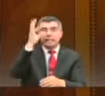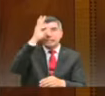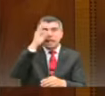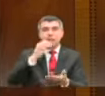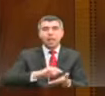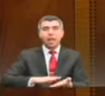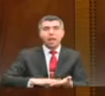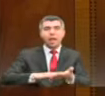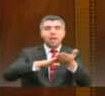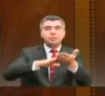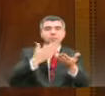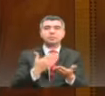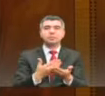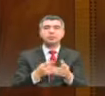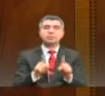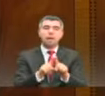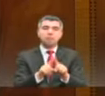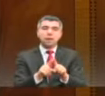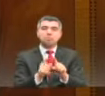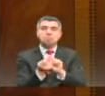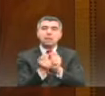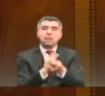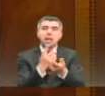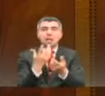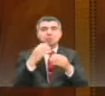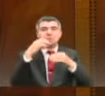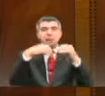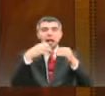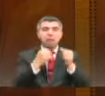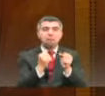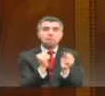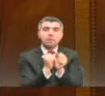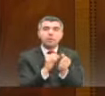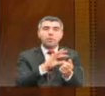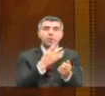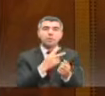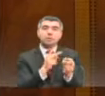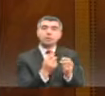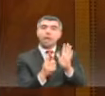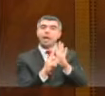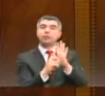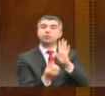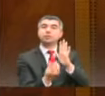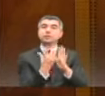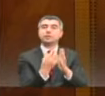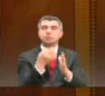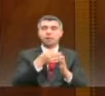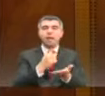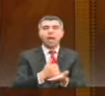الوطنية في مجال تغير المناخ. وعلى مستوى تنمية العرض المائي